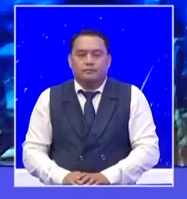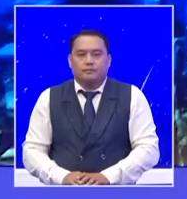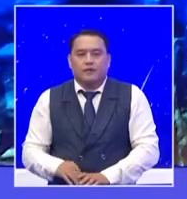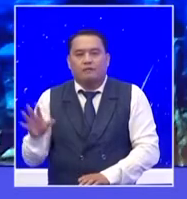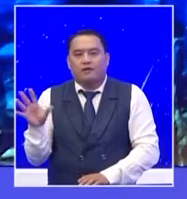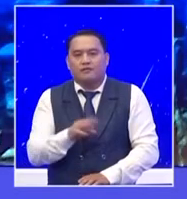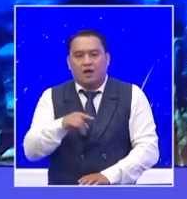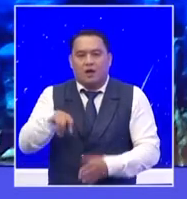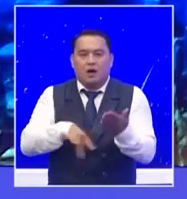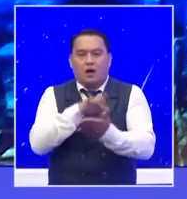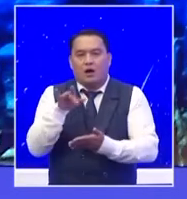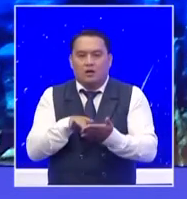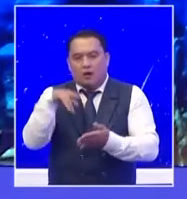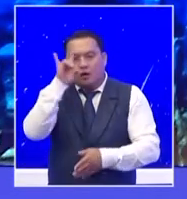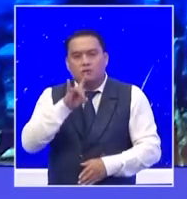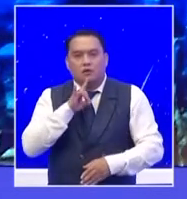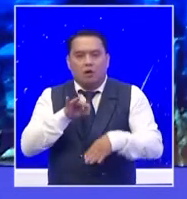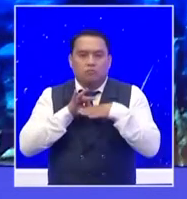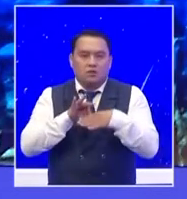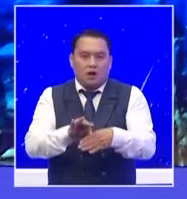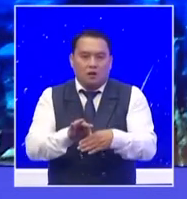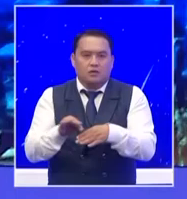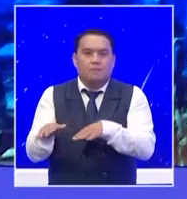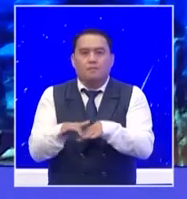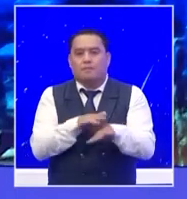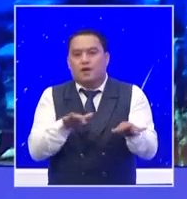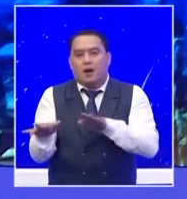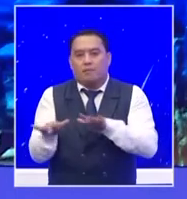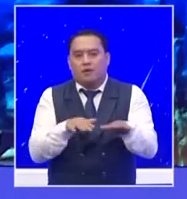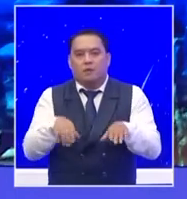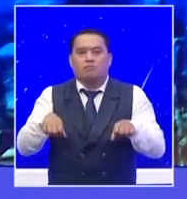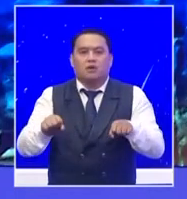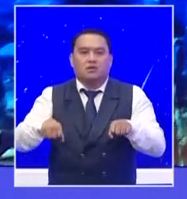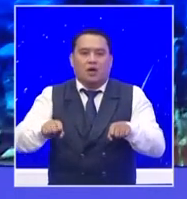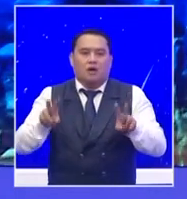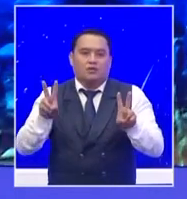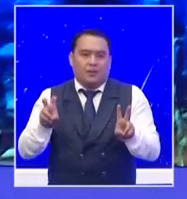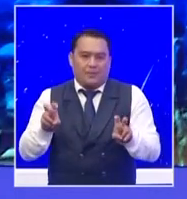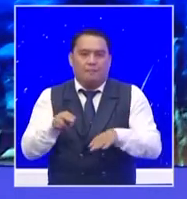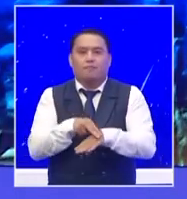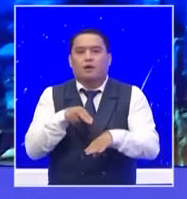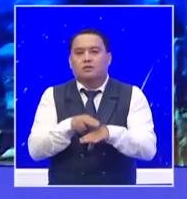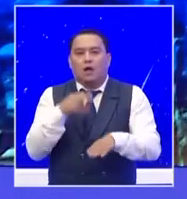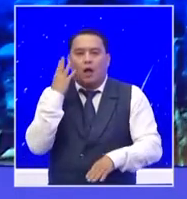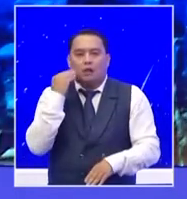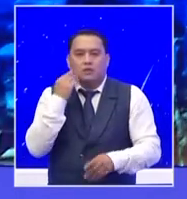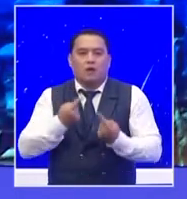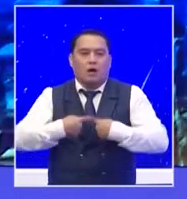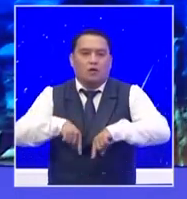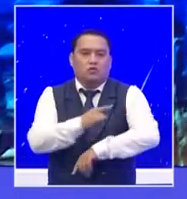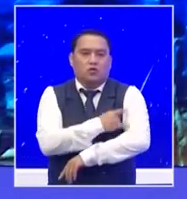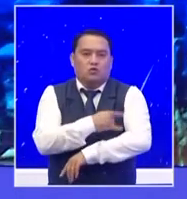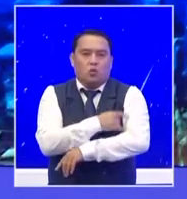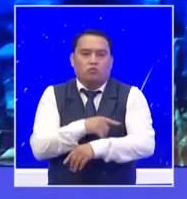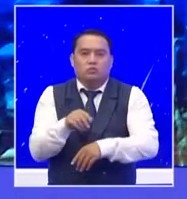Во всех городах Казахстана проводилось оперативно-профилактическое мероприятие «Мотоциклист». Полицейские Алматы организовали